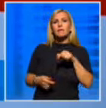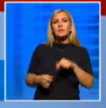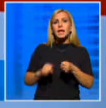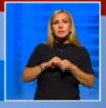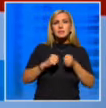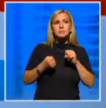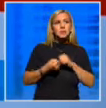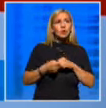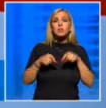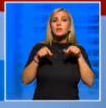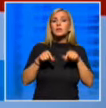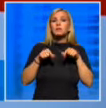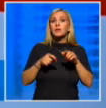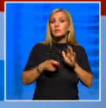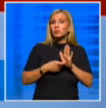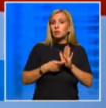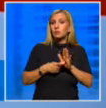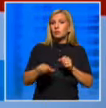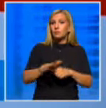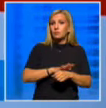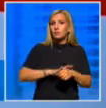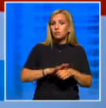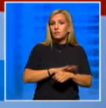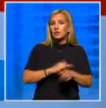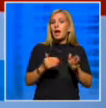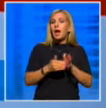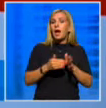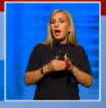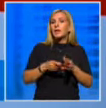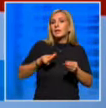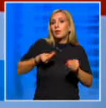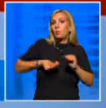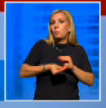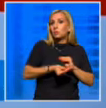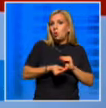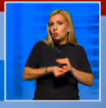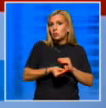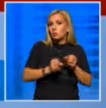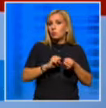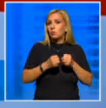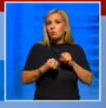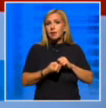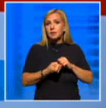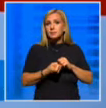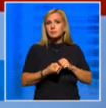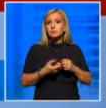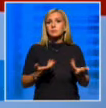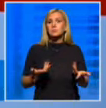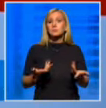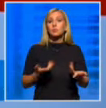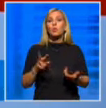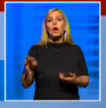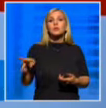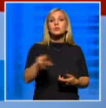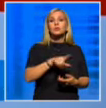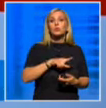сте се заели с това законодателство, което е в основата на антикорупционната ви борба, всъщност сте сами. Искам да кажа, коя друга